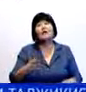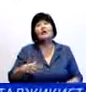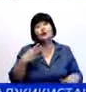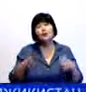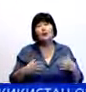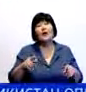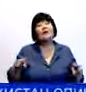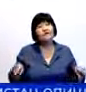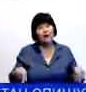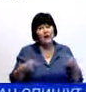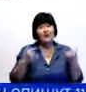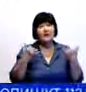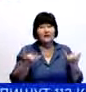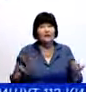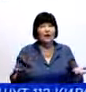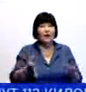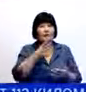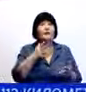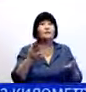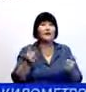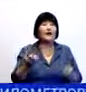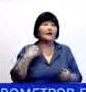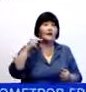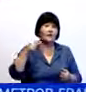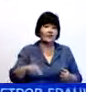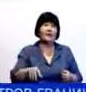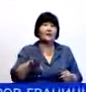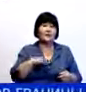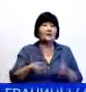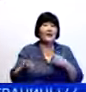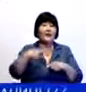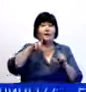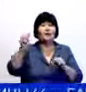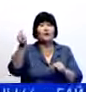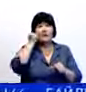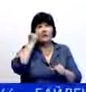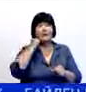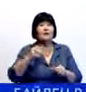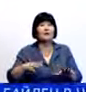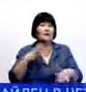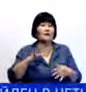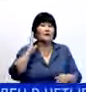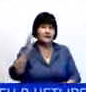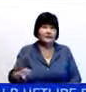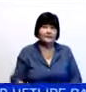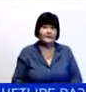тренируюсь, восстанавливаюсь. Сейчас какое-то время, да, в Казларде, потом обратно в Москву, и сборы начинаются.